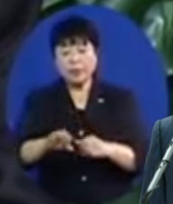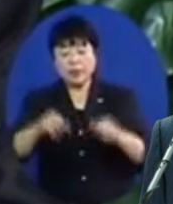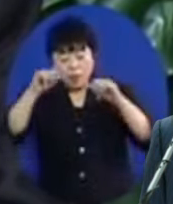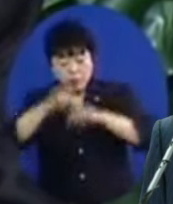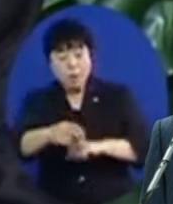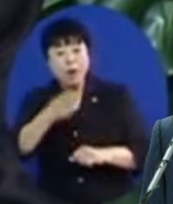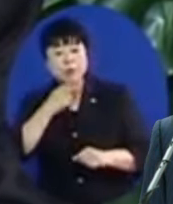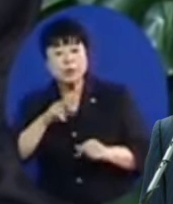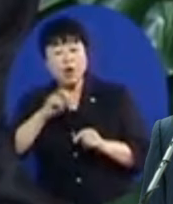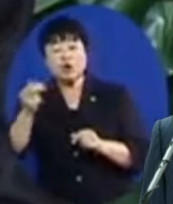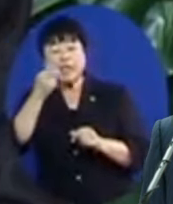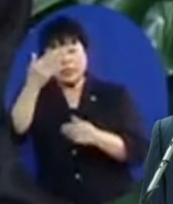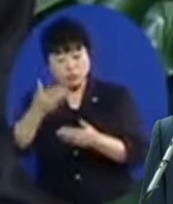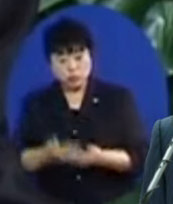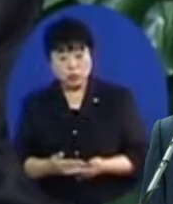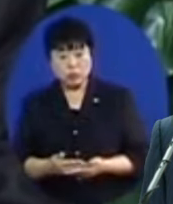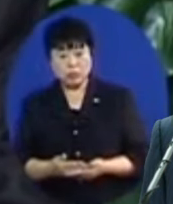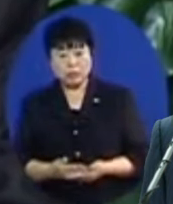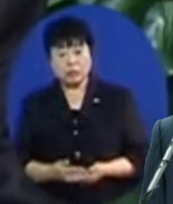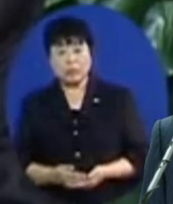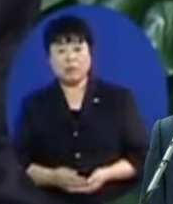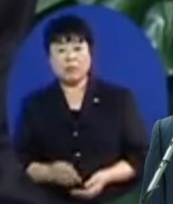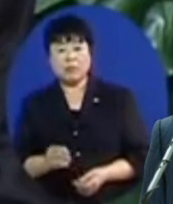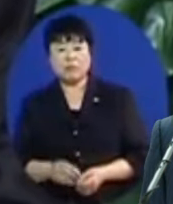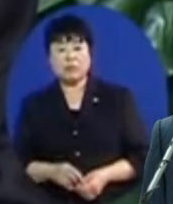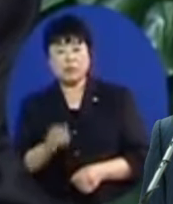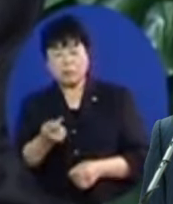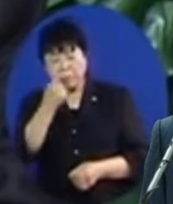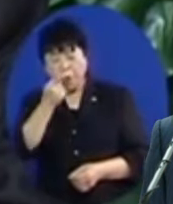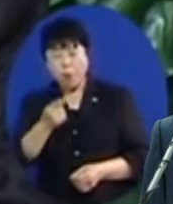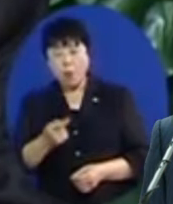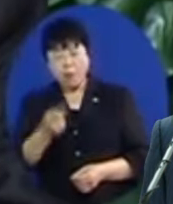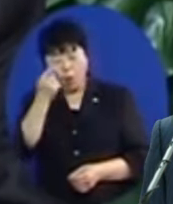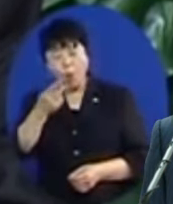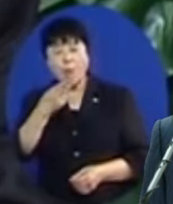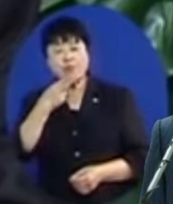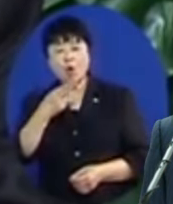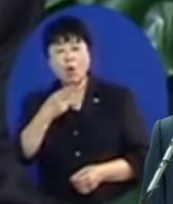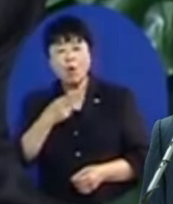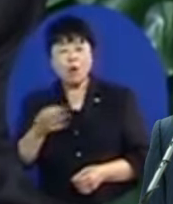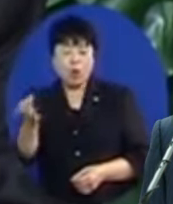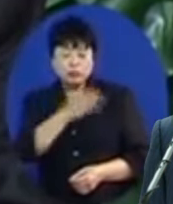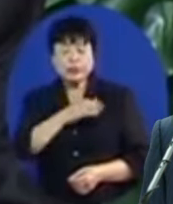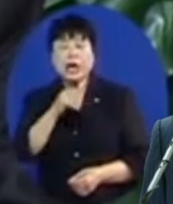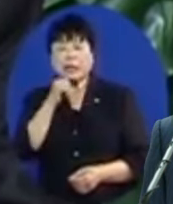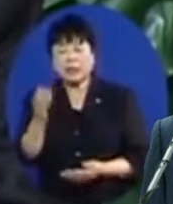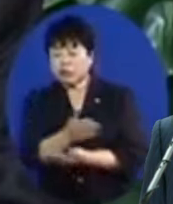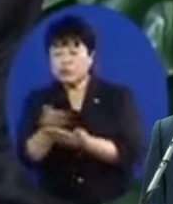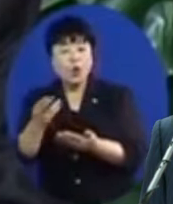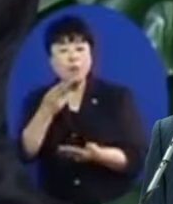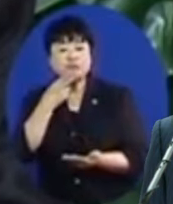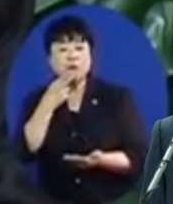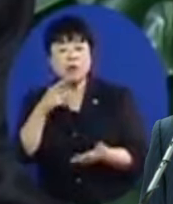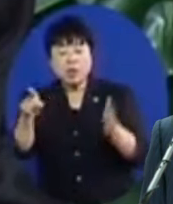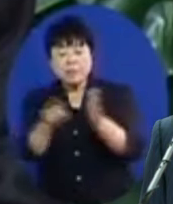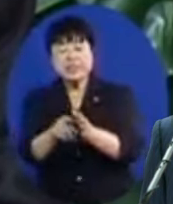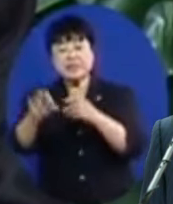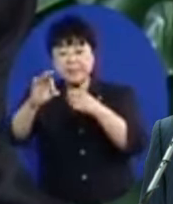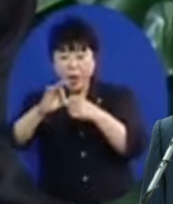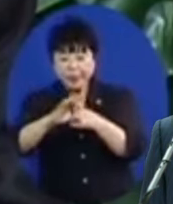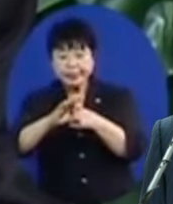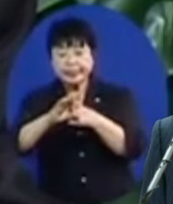않고 영생을 얻는다. 잘난 사람, 못난 사람, 배운 사람, 못 배운 사람, 있는 사람, 없는 사람 차별이 없어요. 믿기만